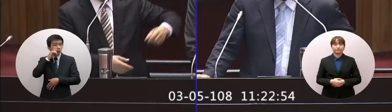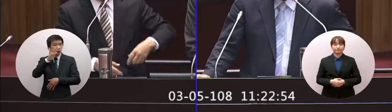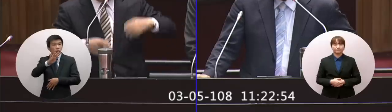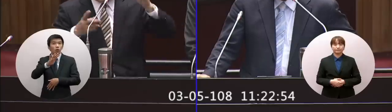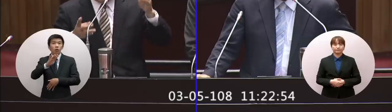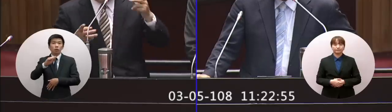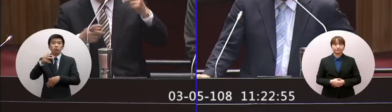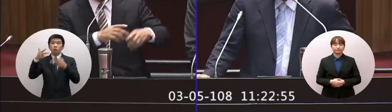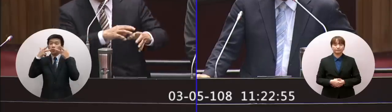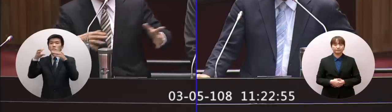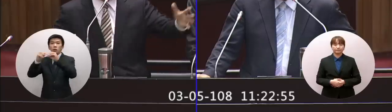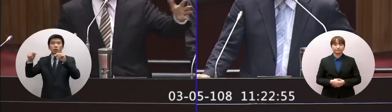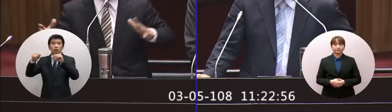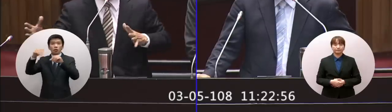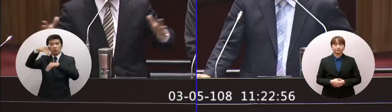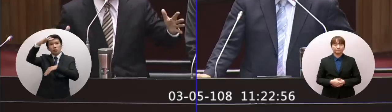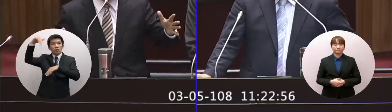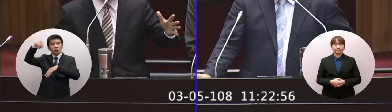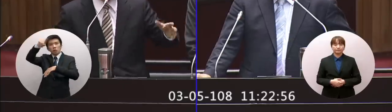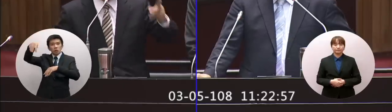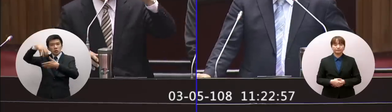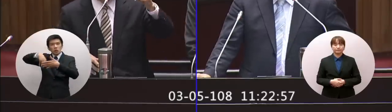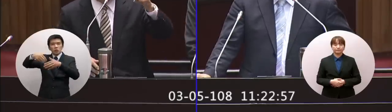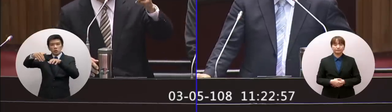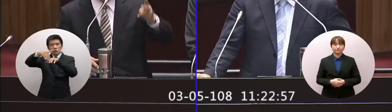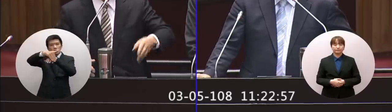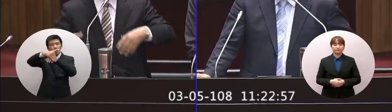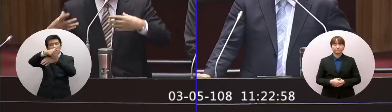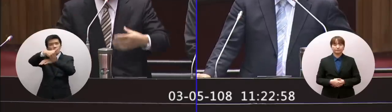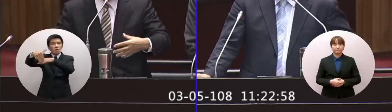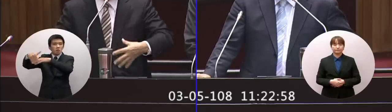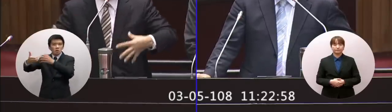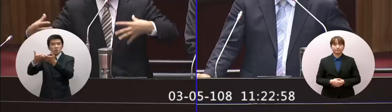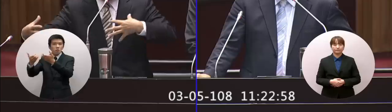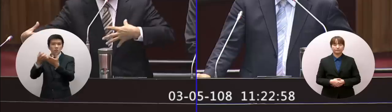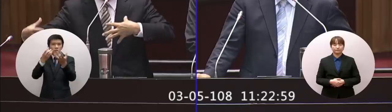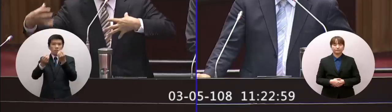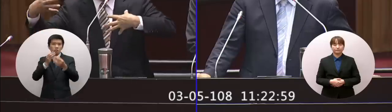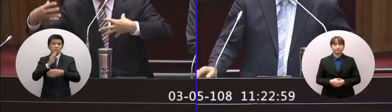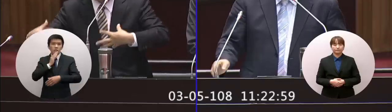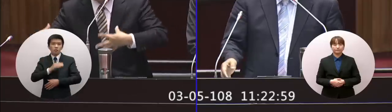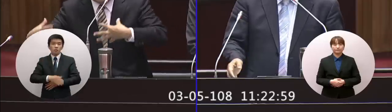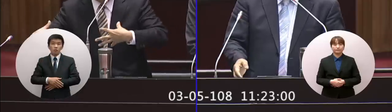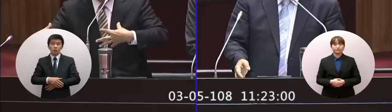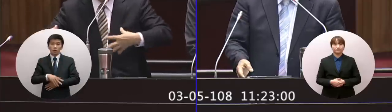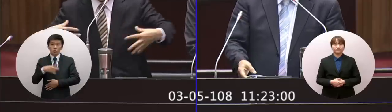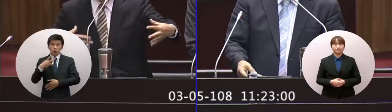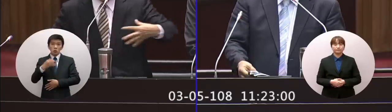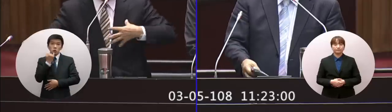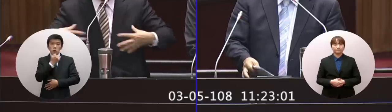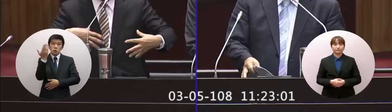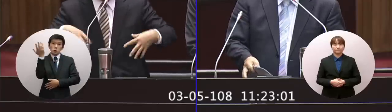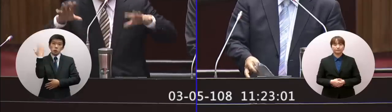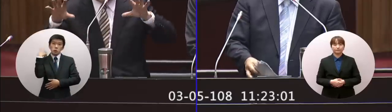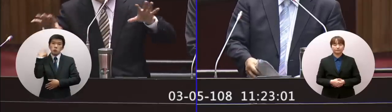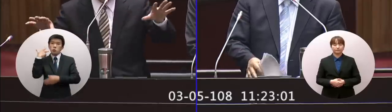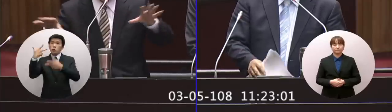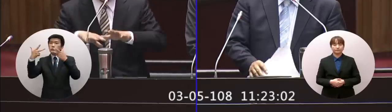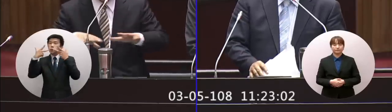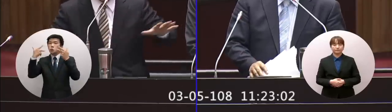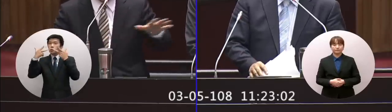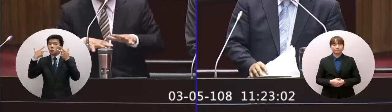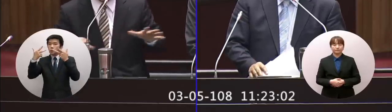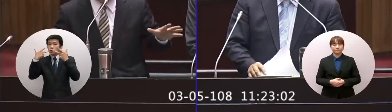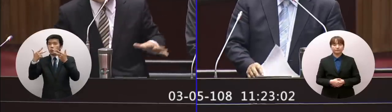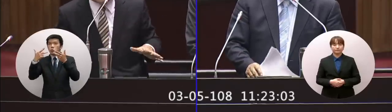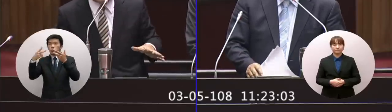面， 对 啊，第界限也不清楚，第二一个是有些是族人彼此之间还有